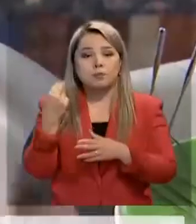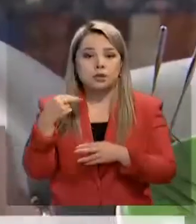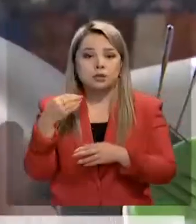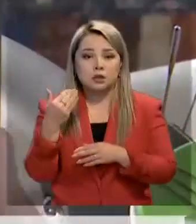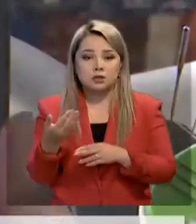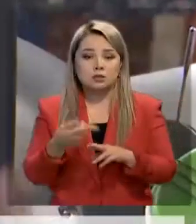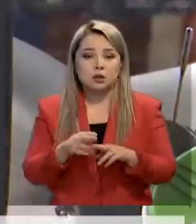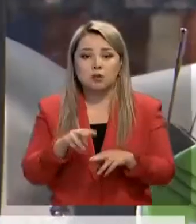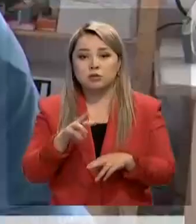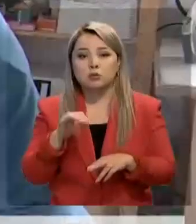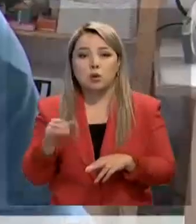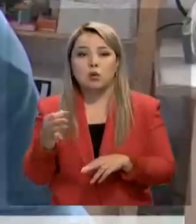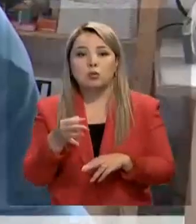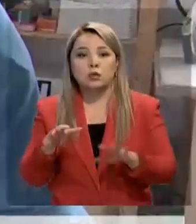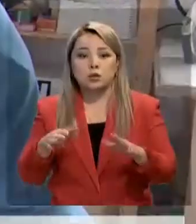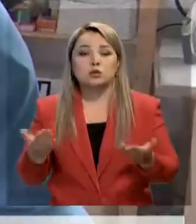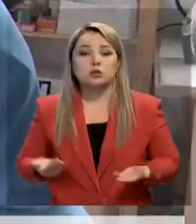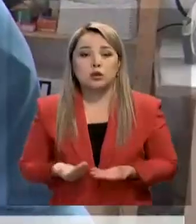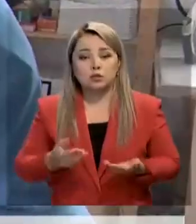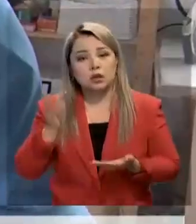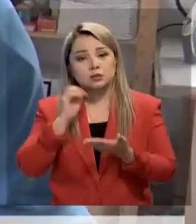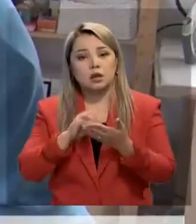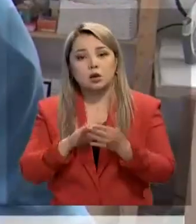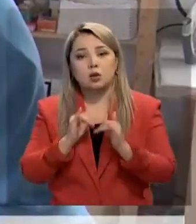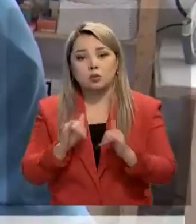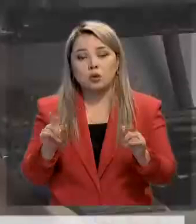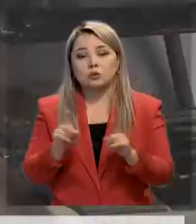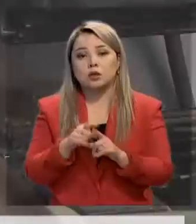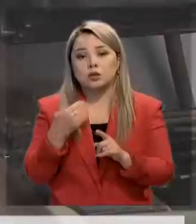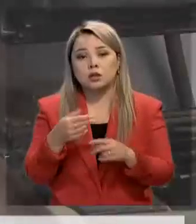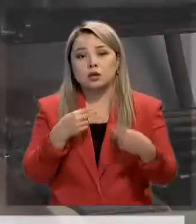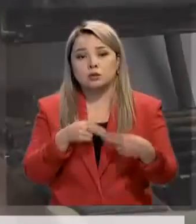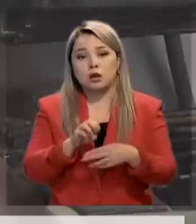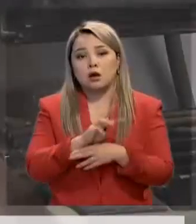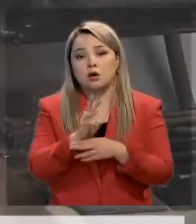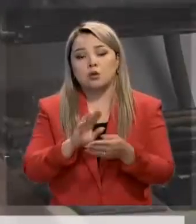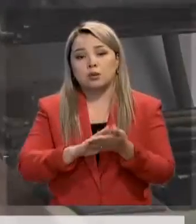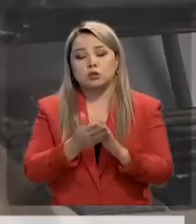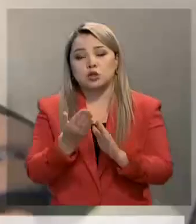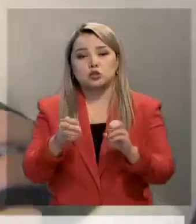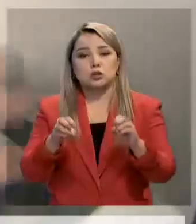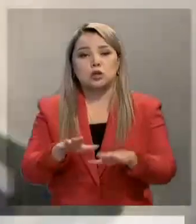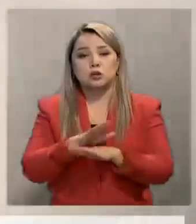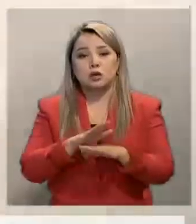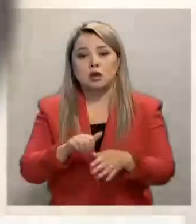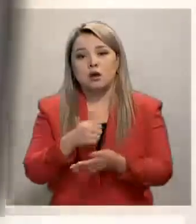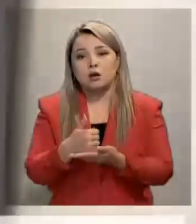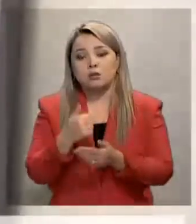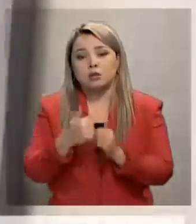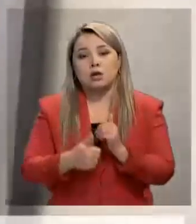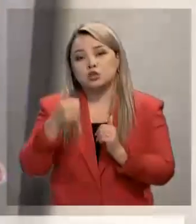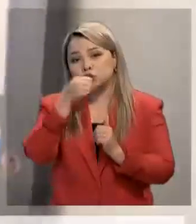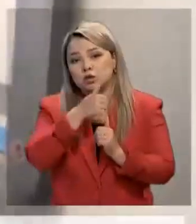президент. Ал Маңғыстау облысында тұрғындардың саны көбейгенмен оларды еңбекпен қамту жағы шешілмеген. Яғни әкімдер жыл